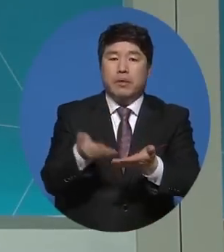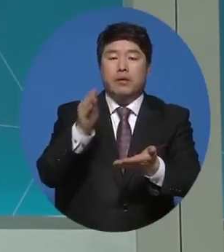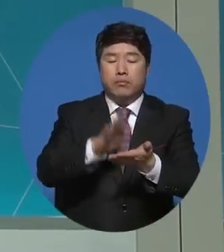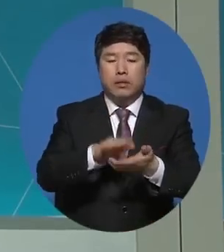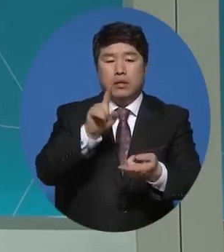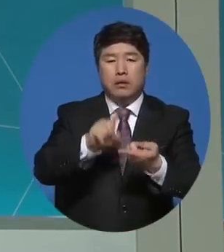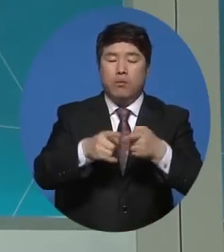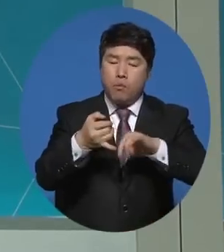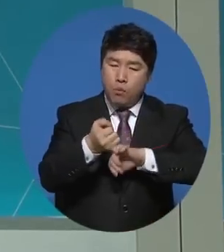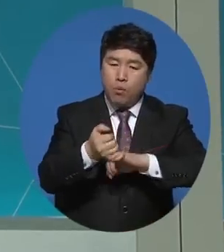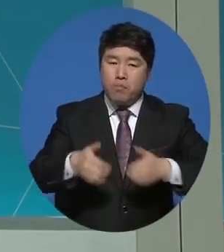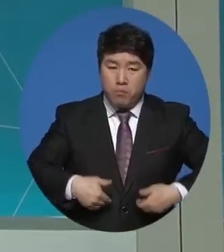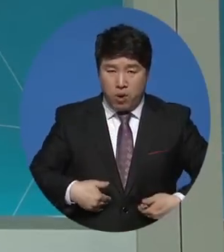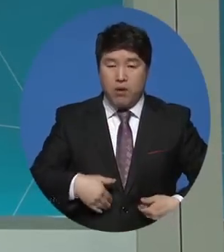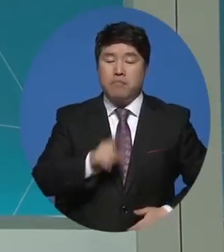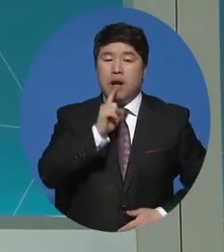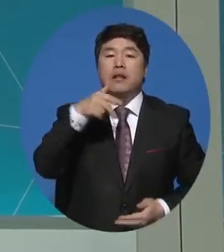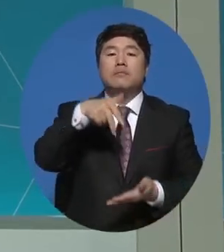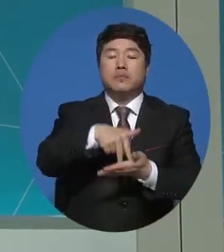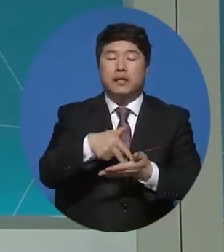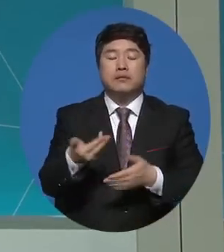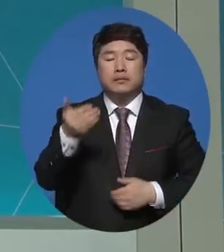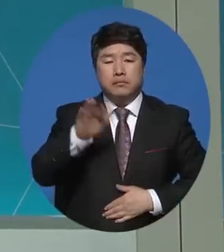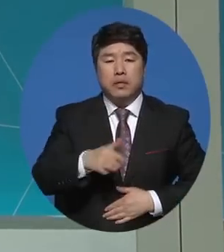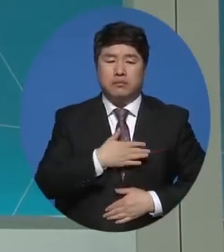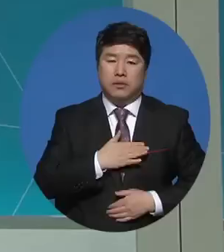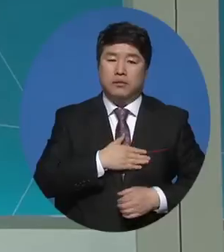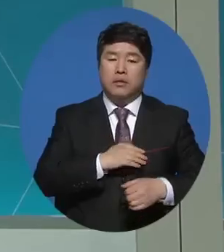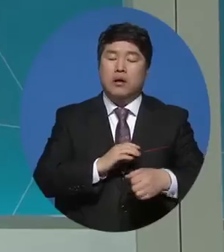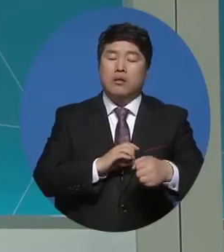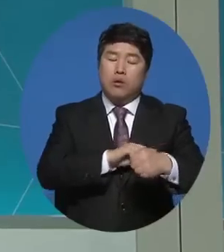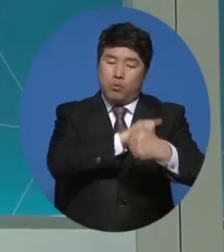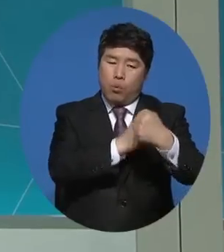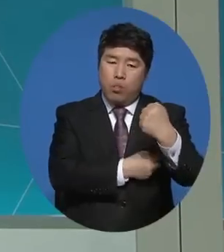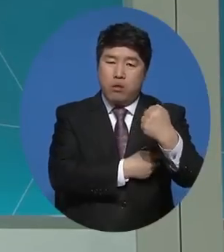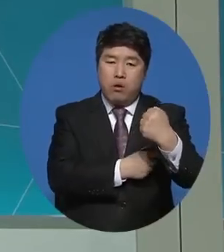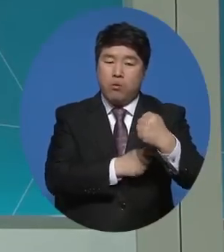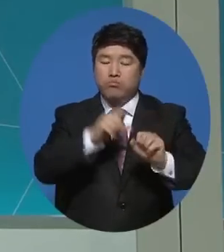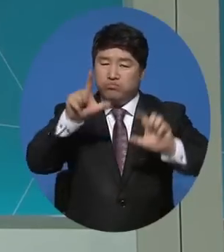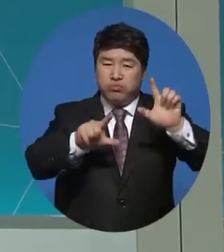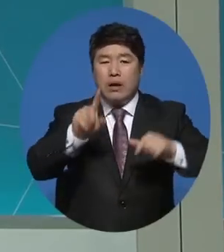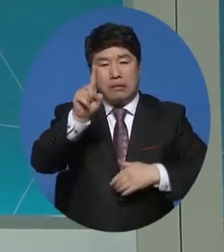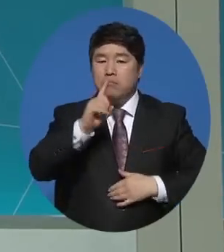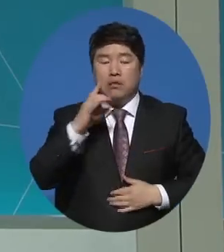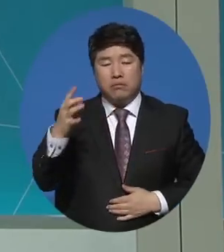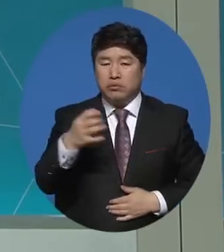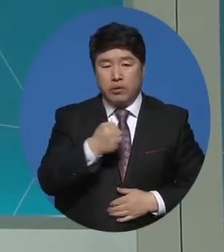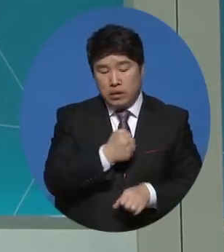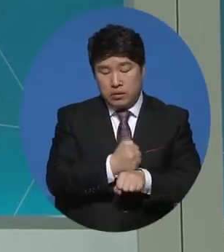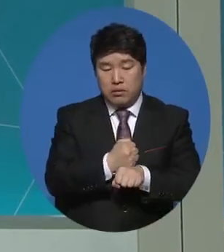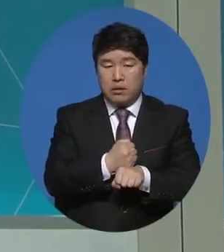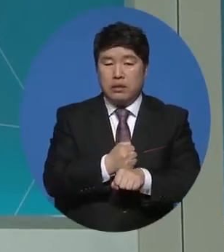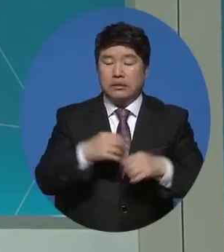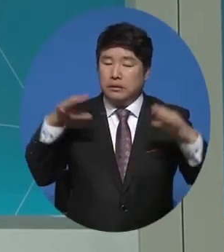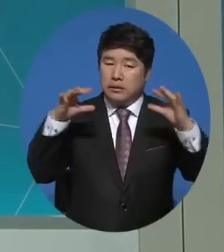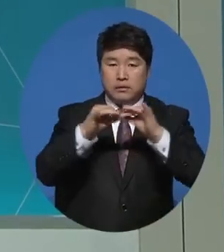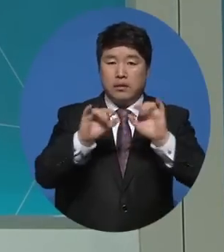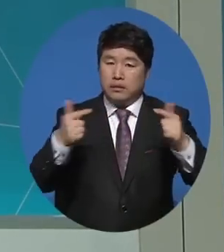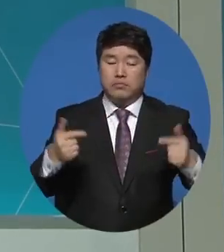반드시 필요하다는 입장이지만 저는 권력구조 하나만 가지고 하는 개헌에 대해서는 찬성하지 않습니다 그거는